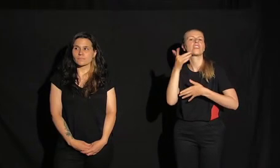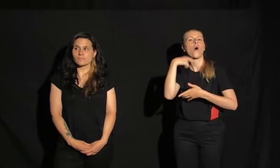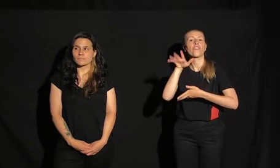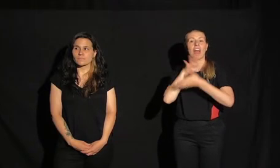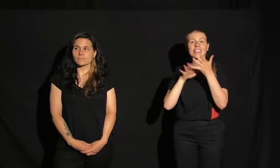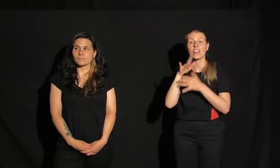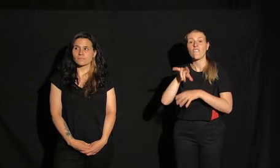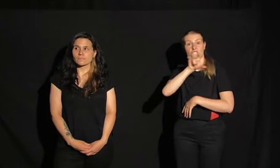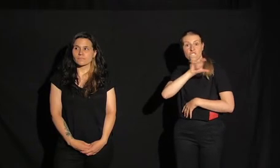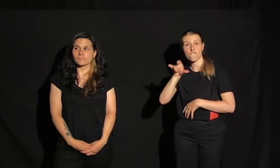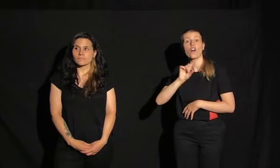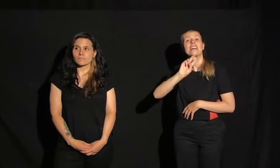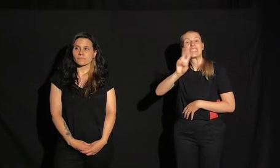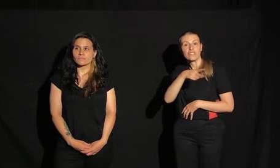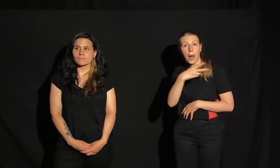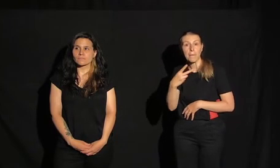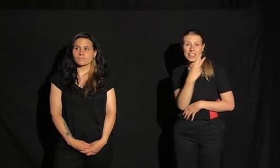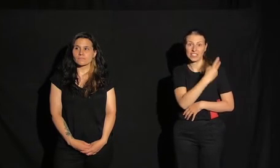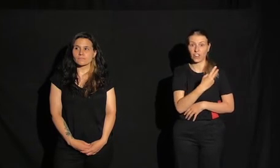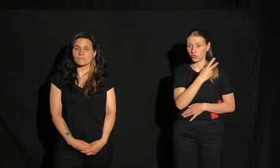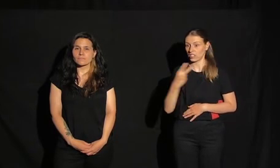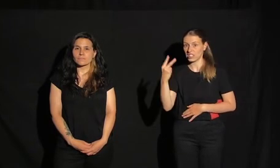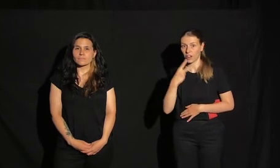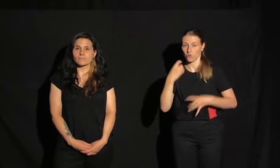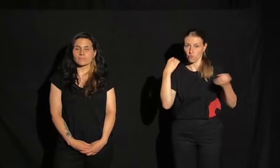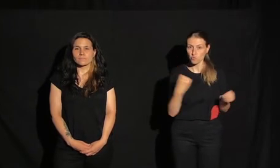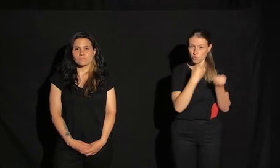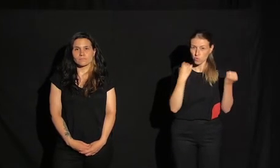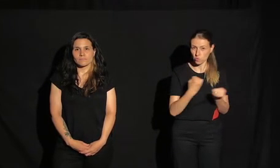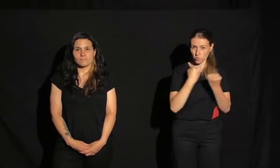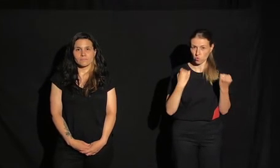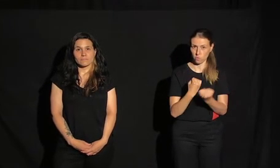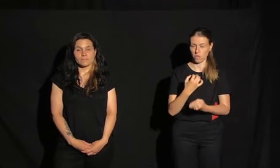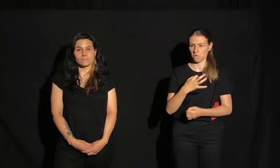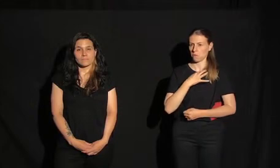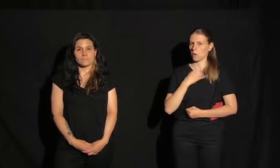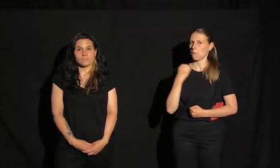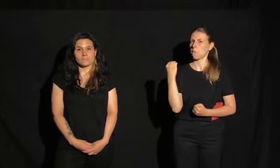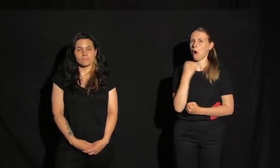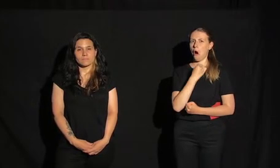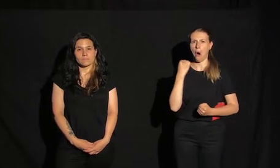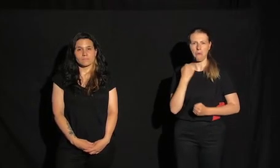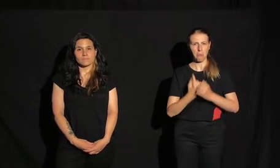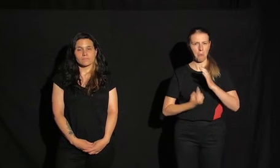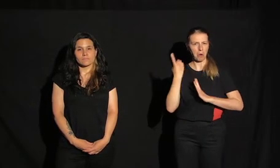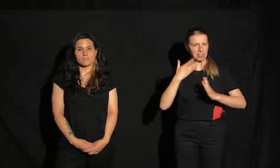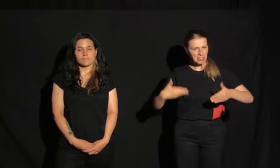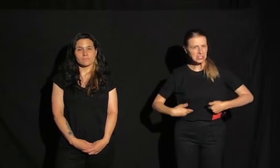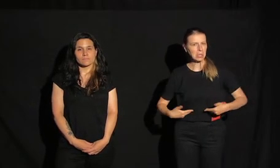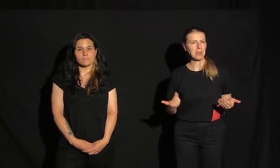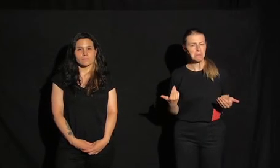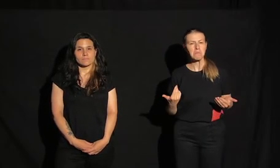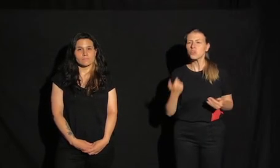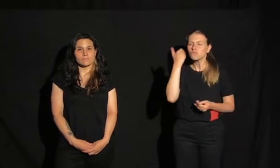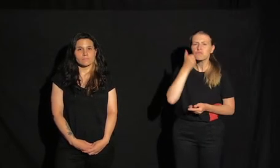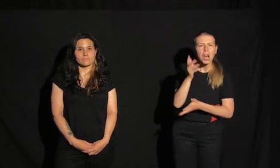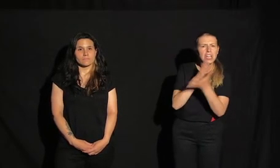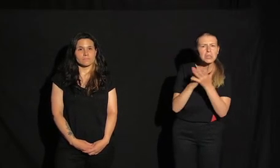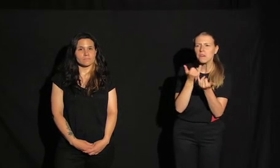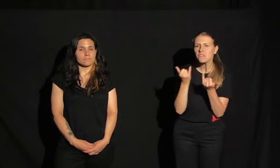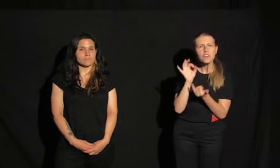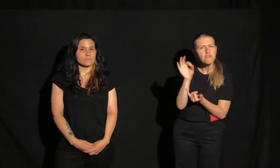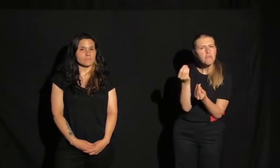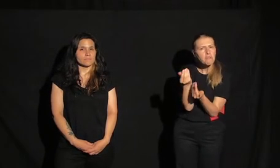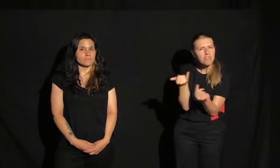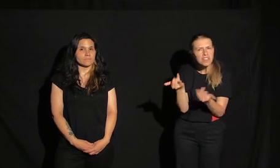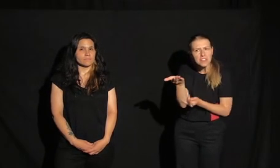zweimal die Woche 2 Stunden mit der Gruppe probt. Das fand ich schon unglaublich diszipliniert. Erzähl mal, wie war das denn für dich?